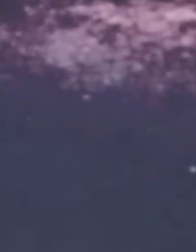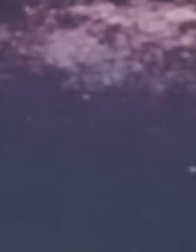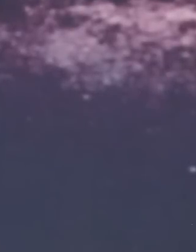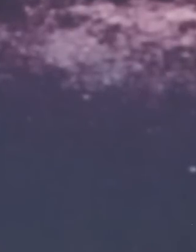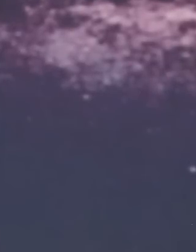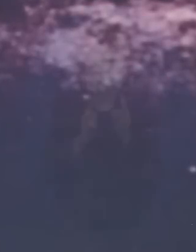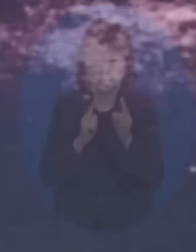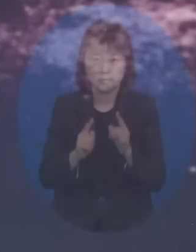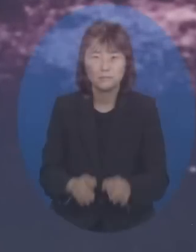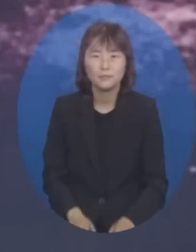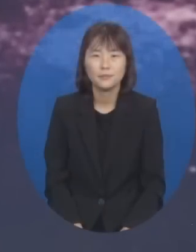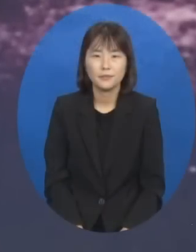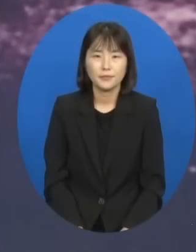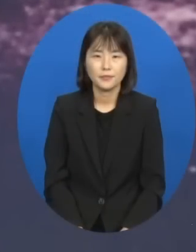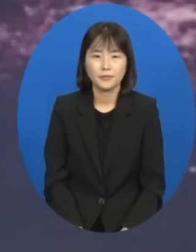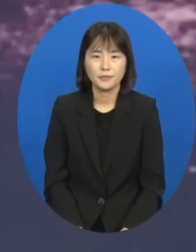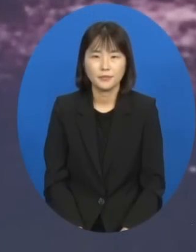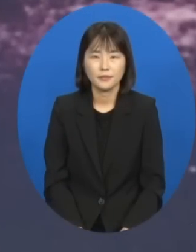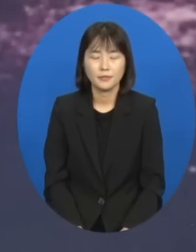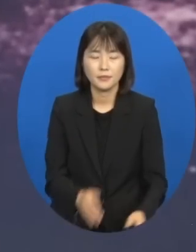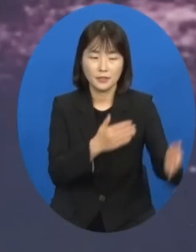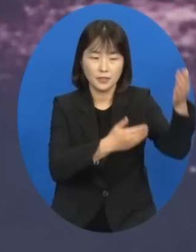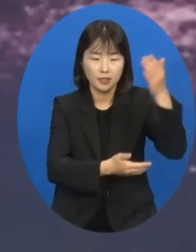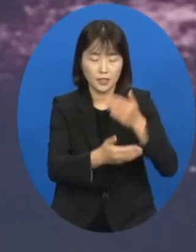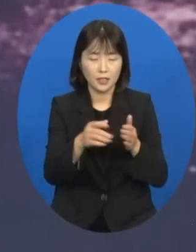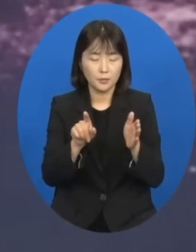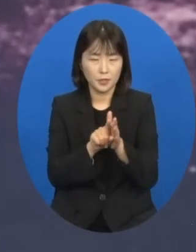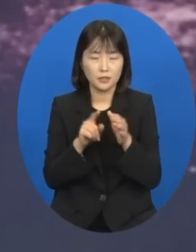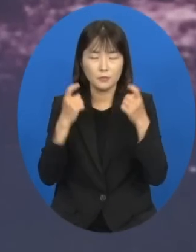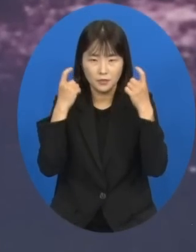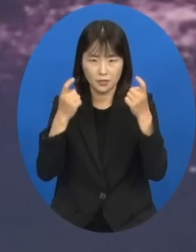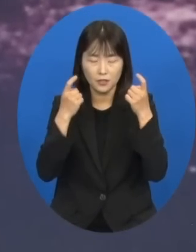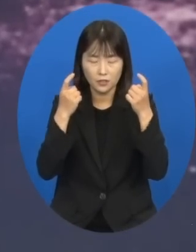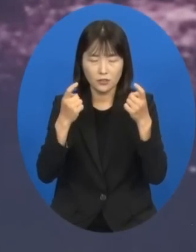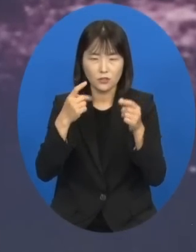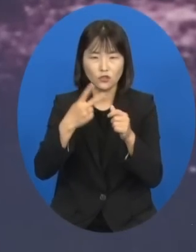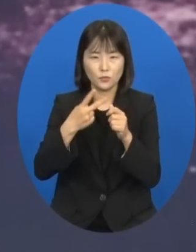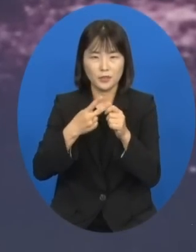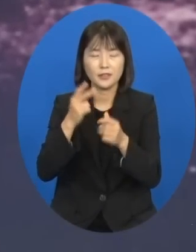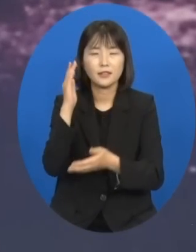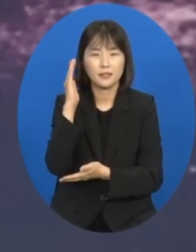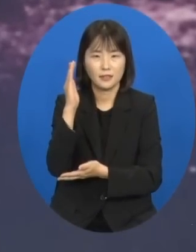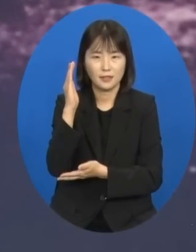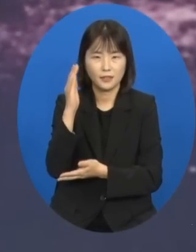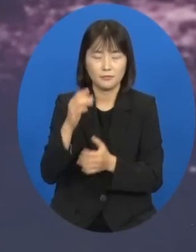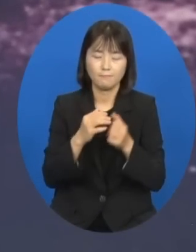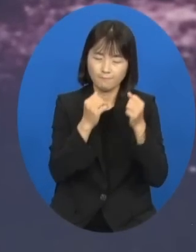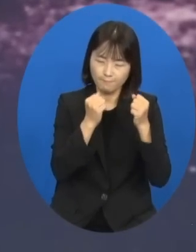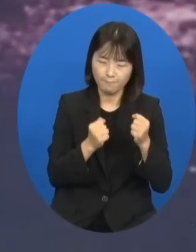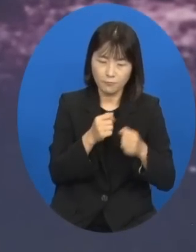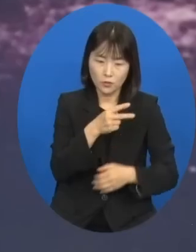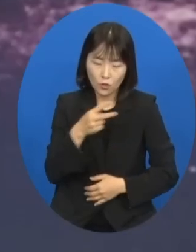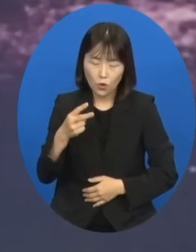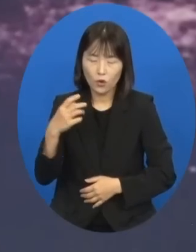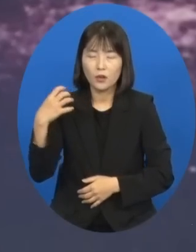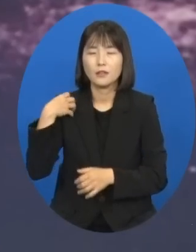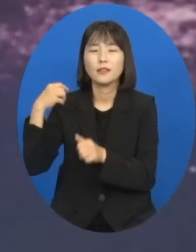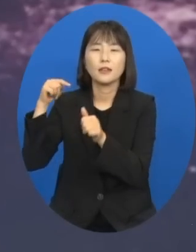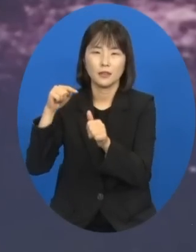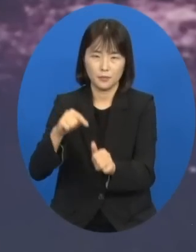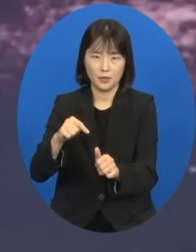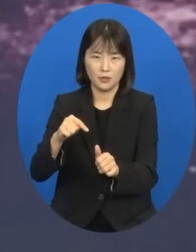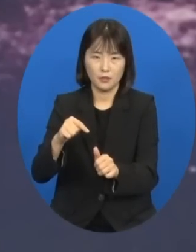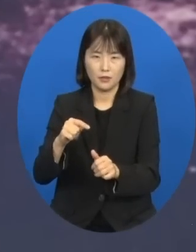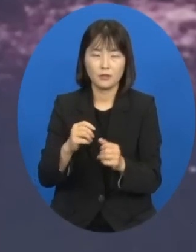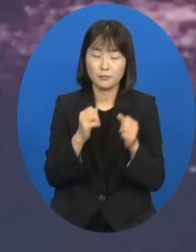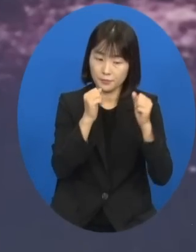말씀입니다. 자, 세대를 잇는 믿음의 여정 시리즈 두 번째 시간이 되겠습니다. 머물러 있는 것이 사명이다. 머물러 있는